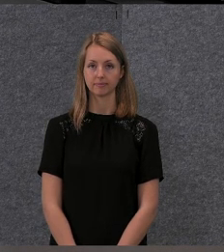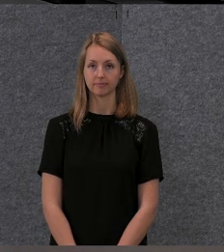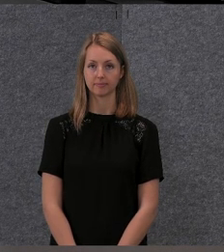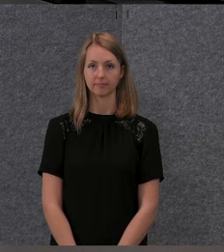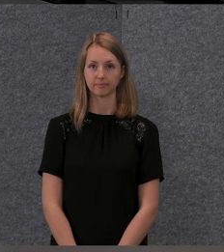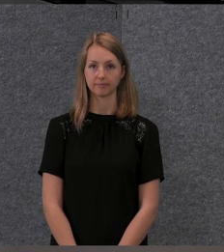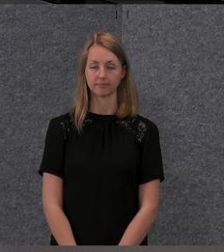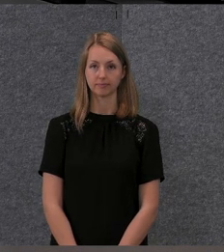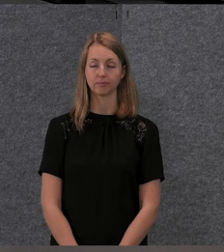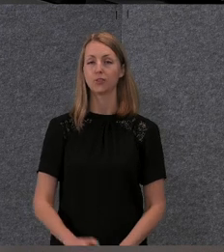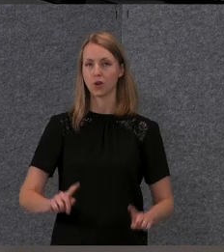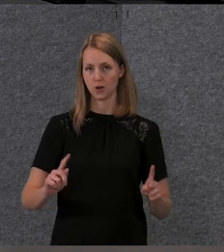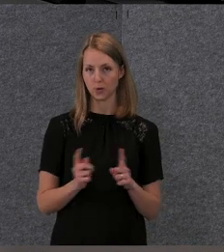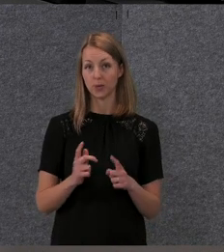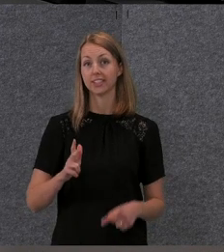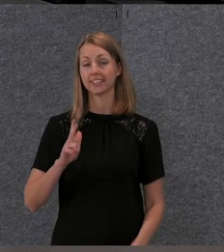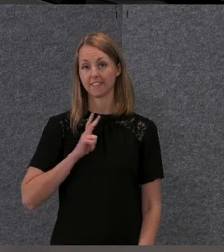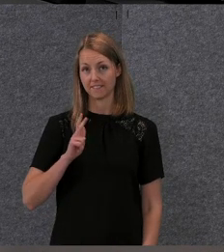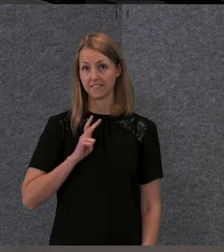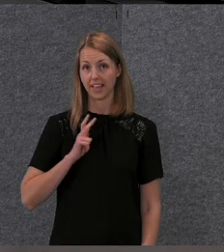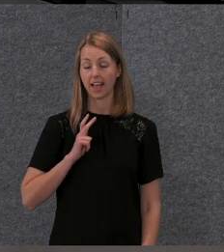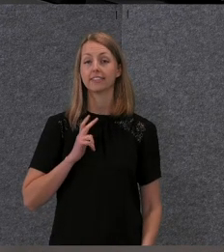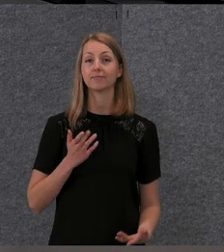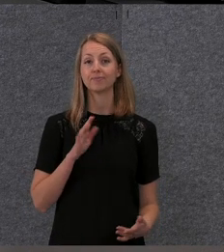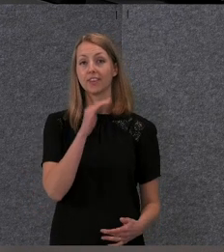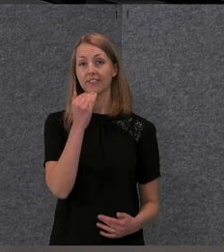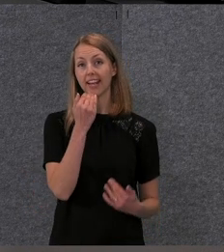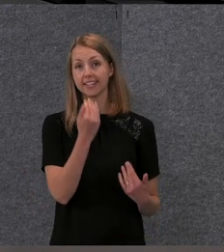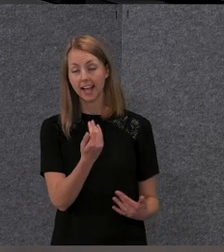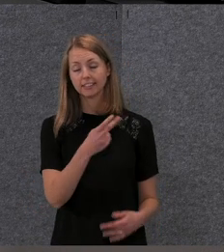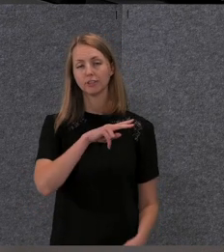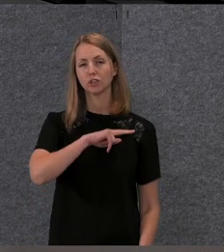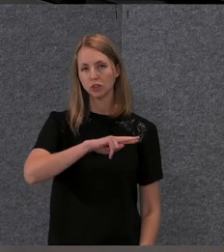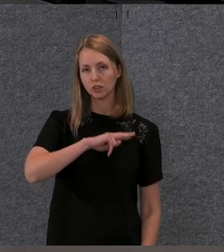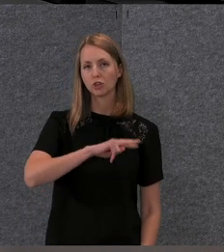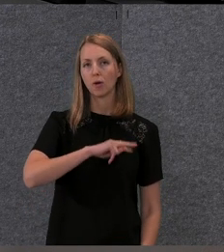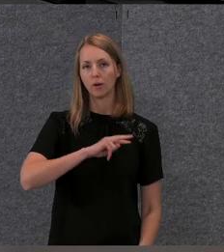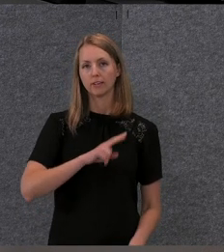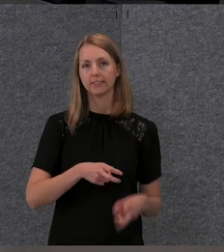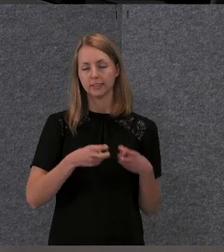Wir warten noch kurz ab. Wir danken euch sehr für eure Geduld.